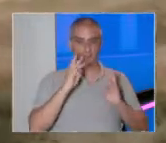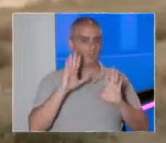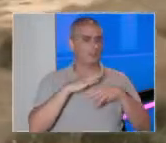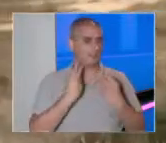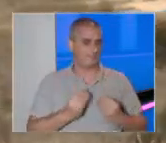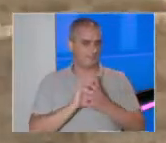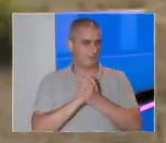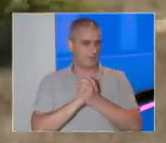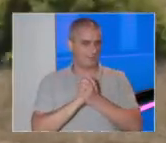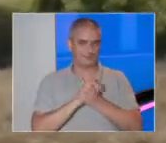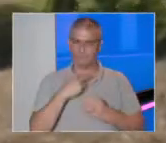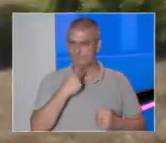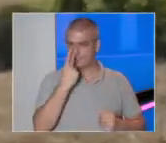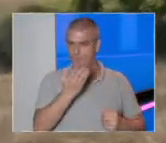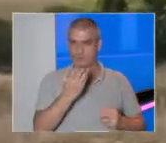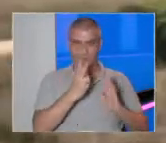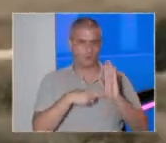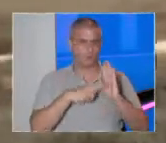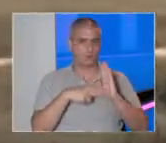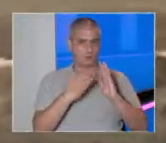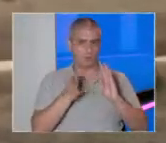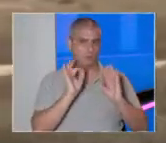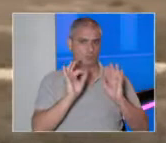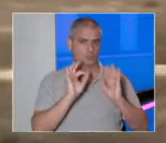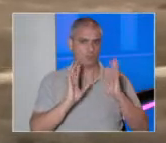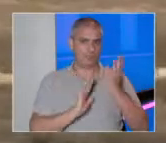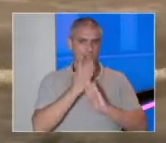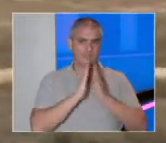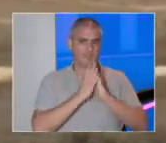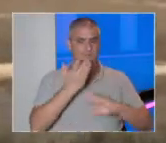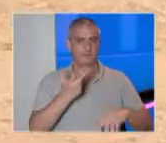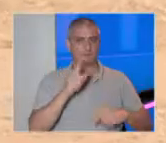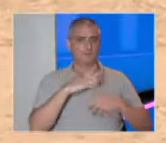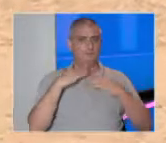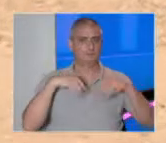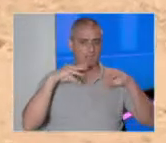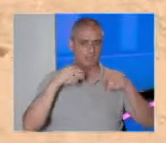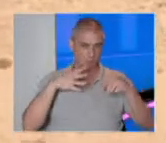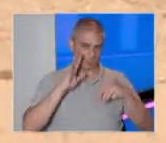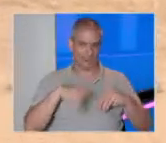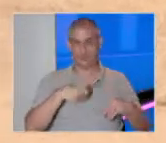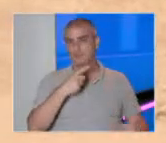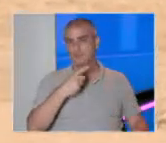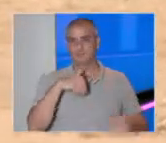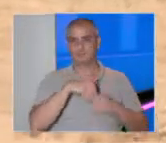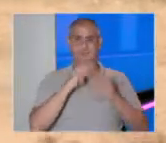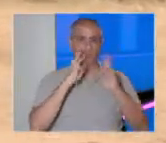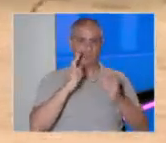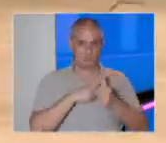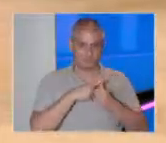ערב טוב, שלום, נדב. אנחנו רואים את התמונות האלו של השריפות, של השדות, גם בתוך שדרות,